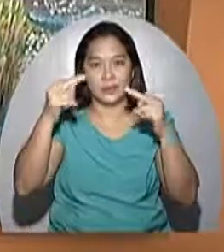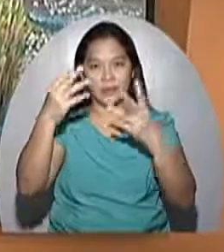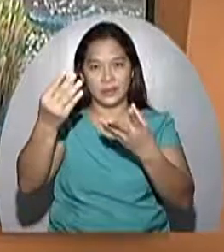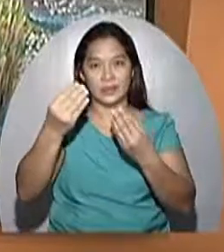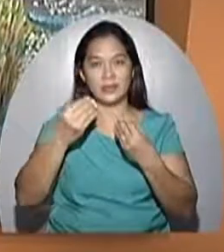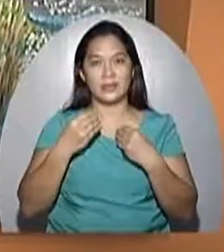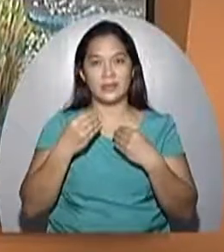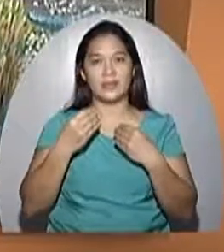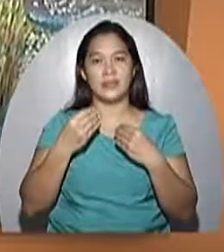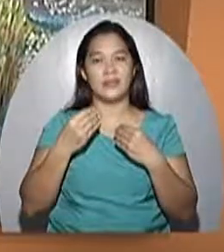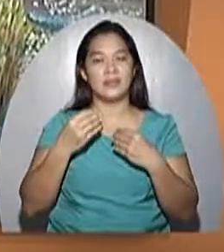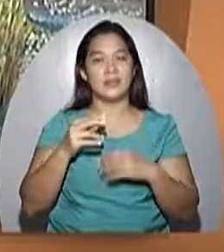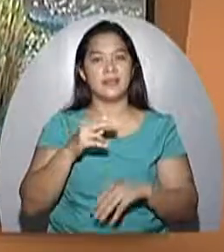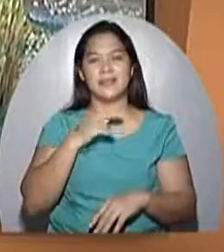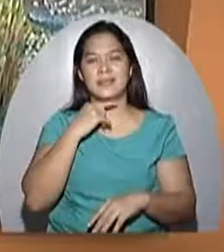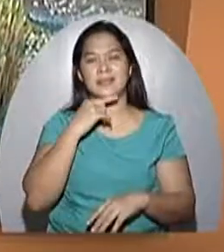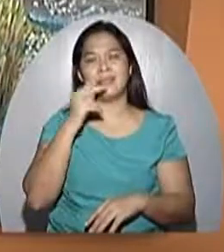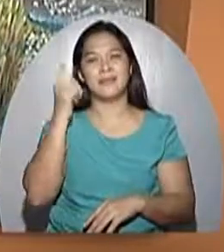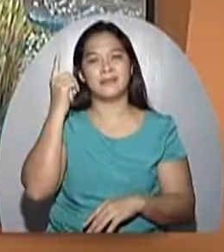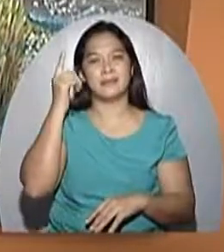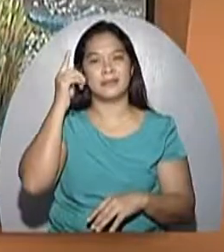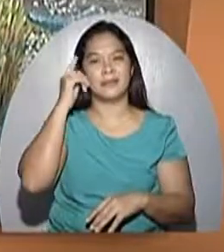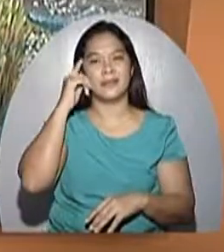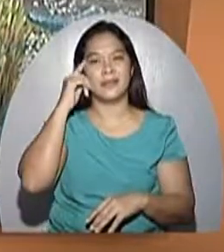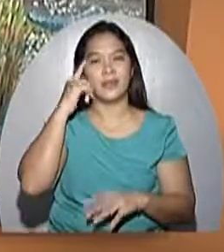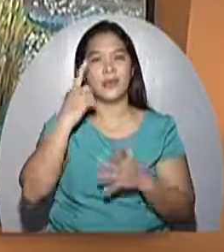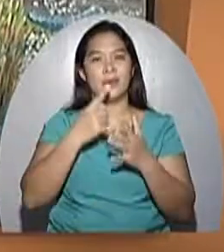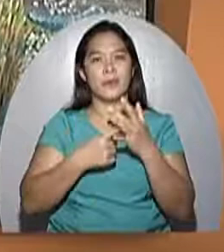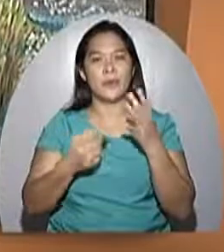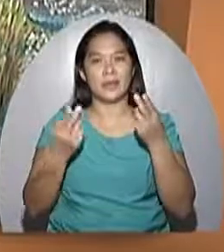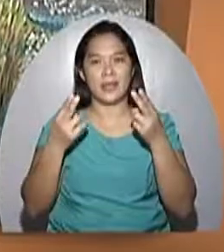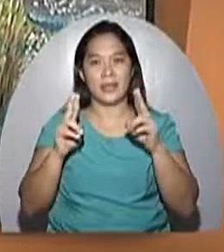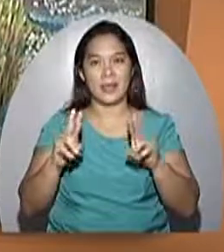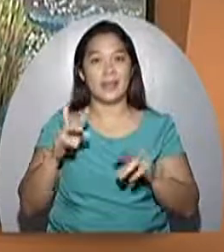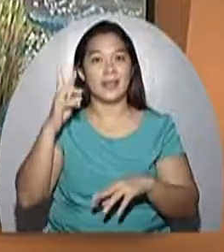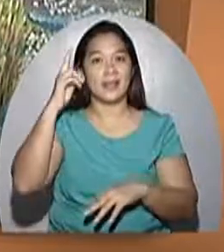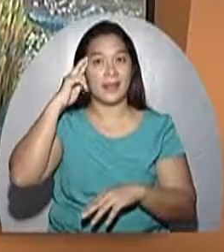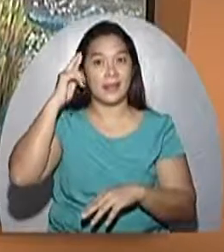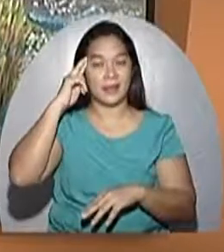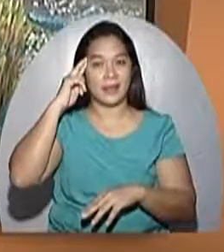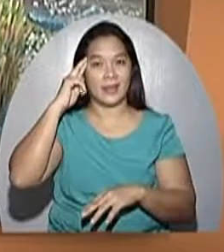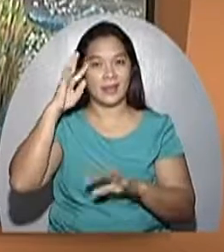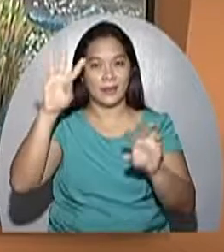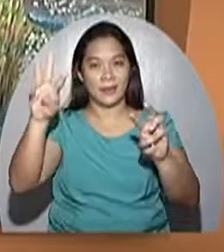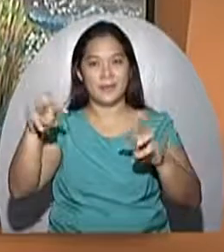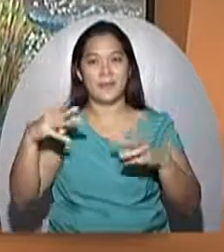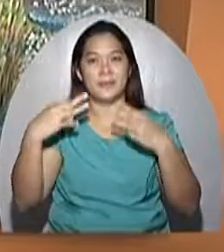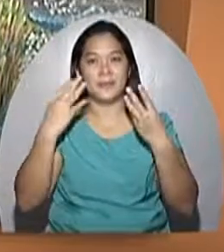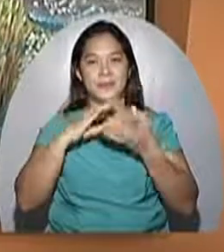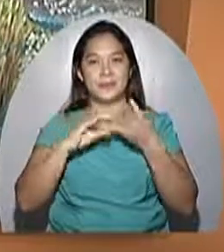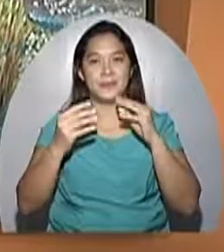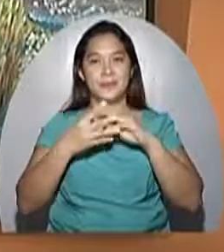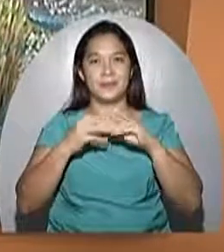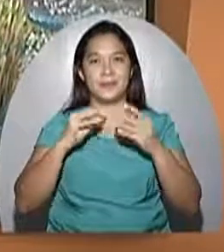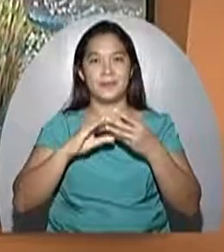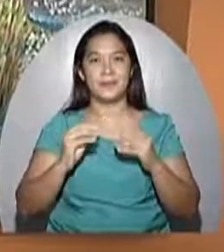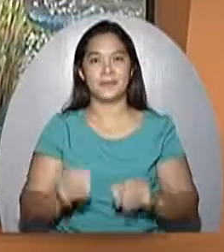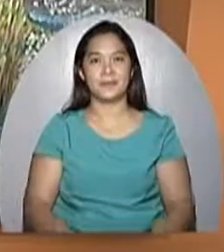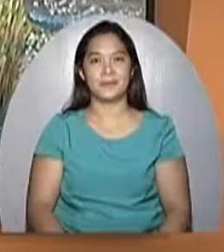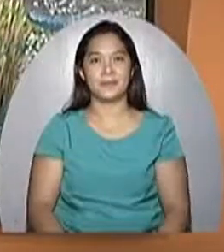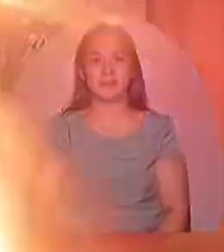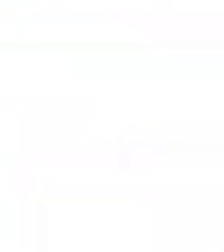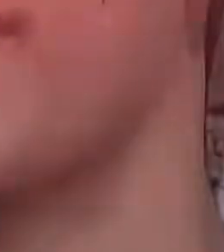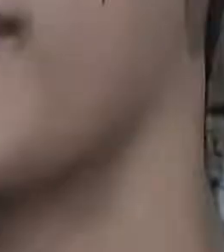balita ang kanya natanggap na hindi niya inakala. Ano ang nangyari kay Ramil? Tunghayan natin ang kanyang